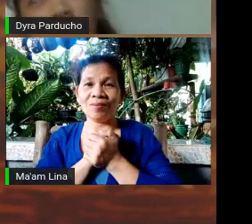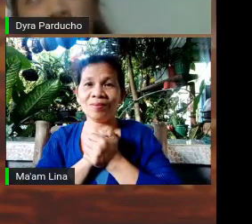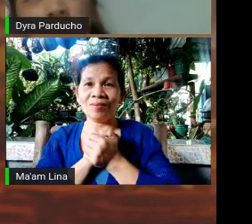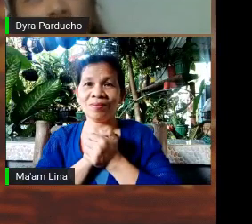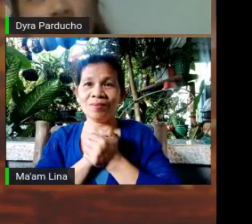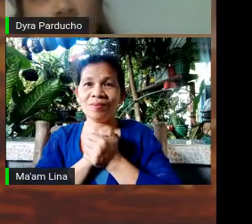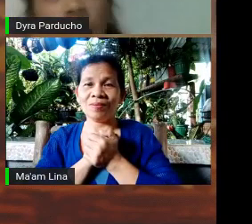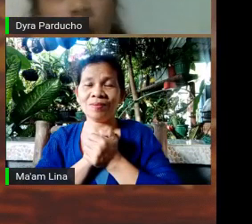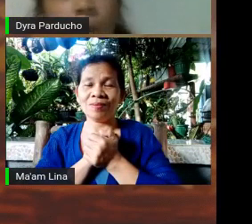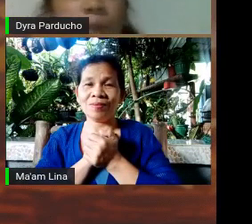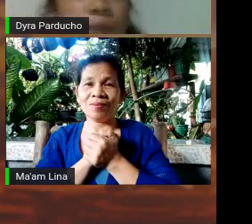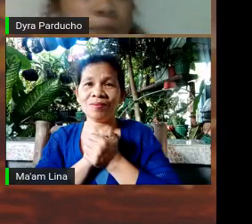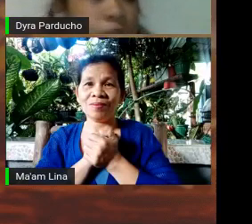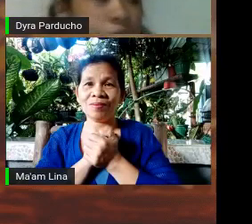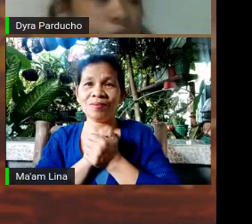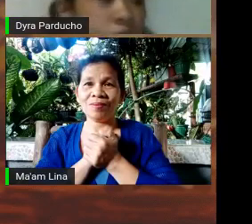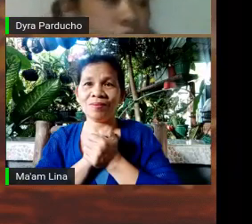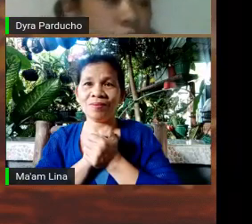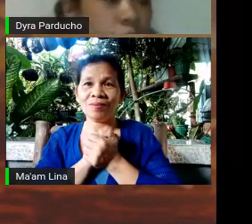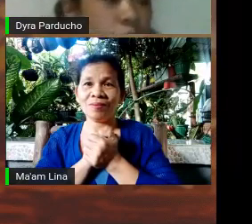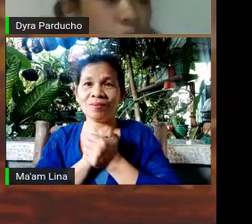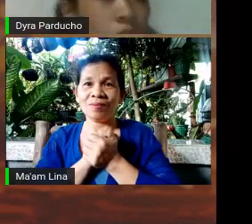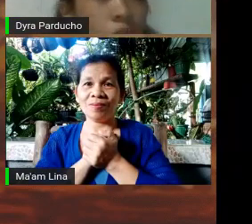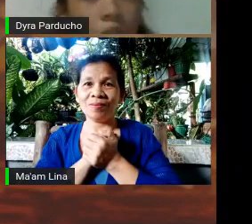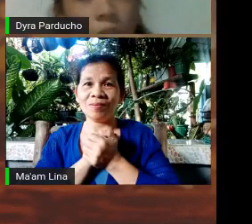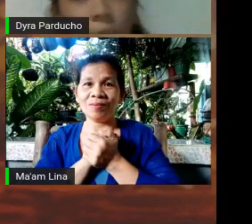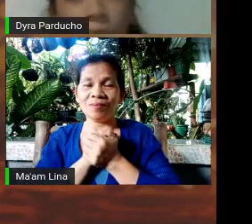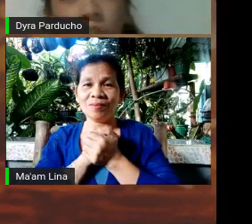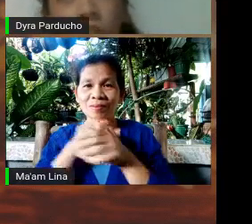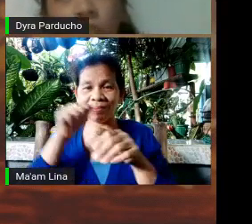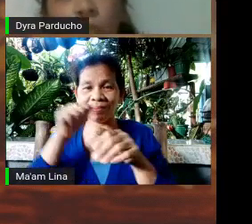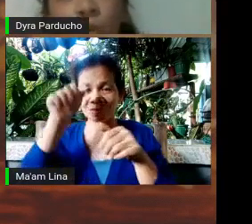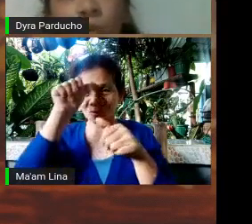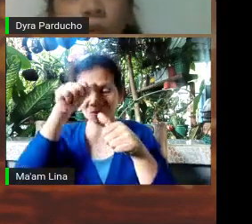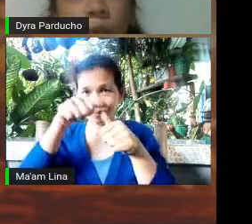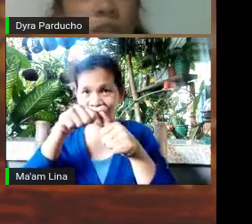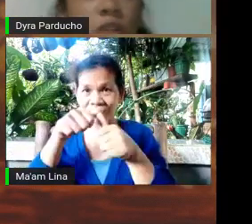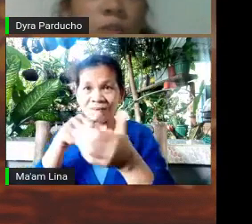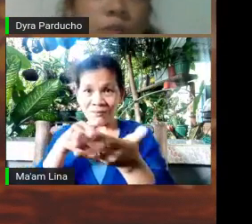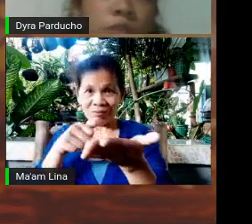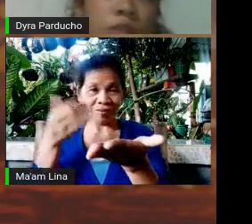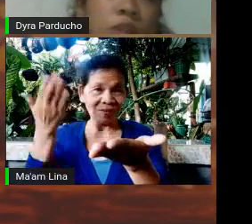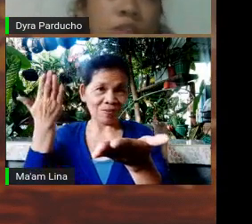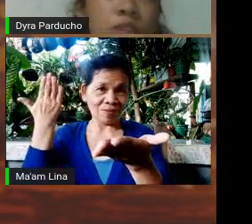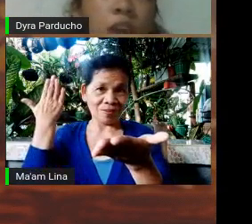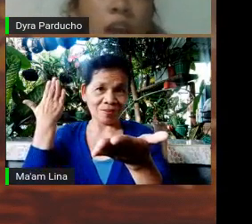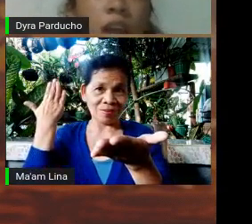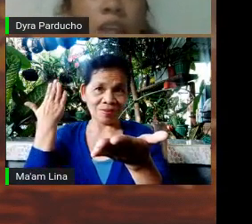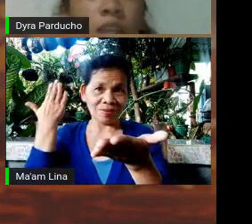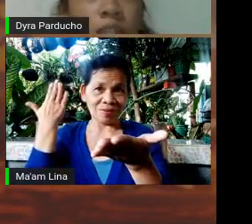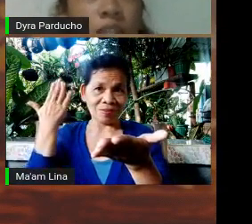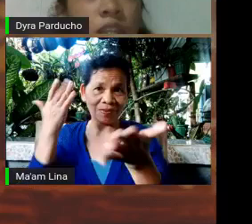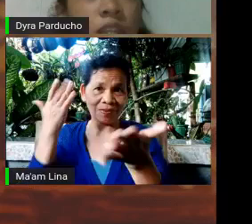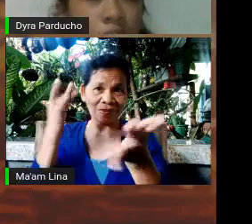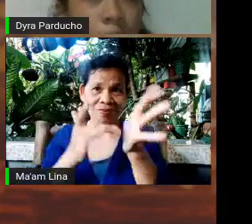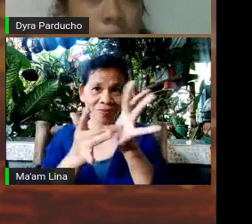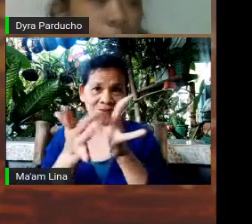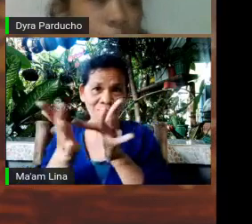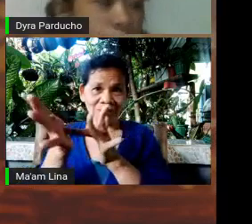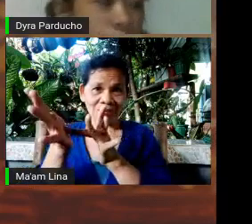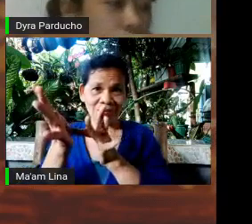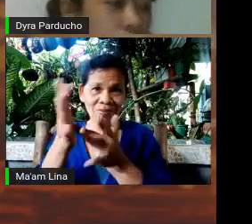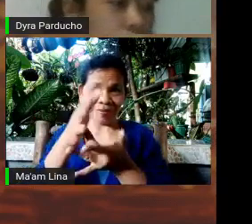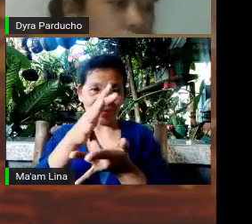mapapansin din po natin. Tandaan niyo po noong ang Panginoon pong Jesus ay dinala niya